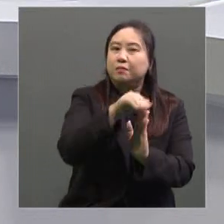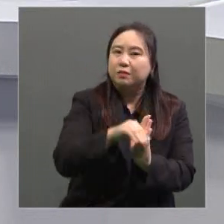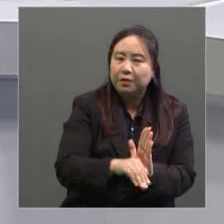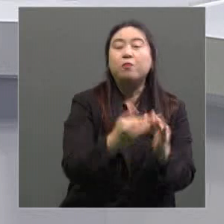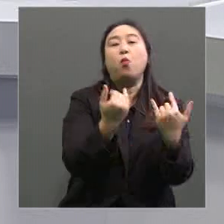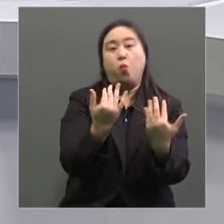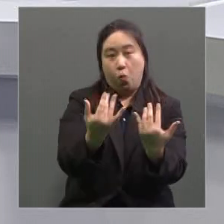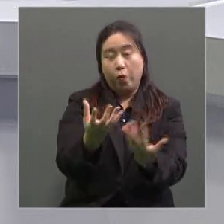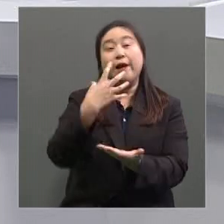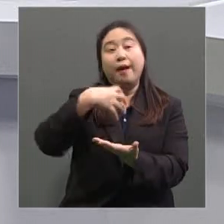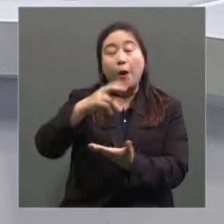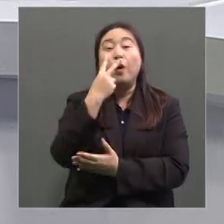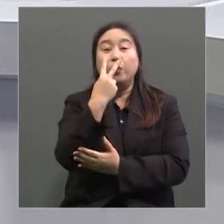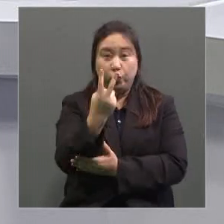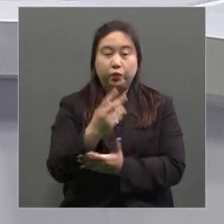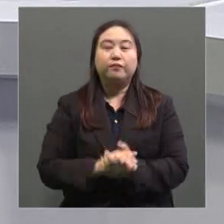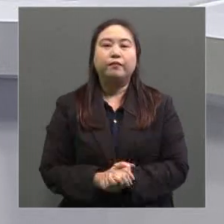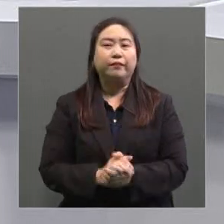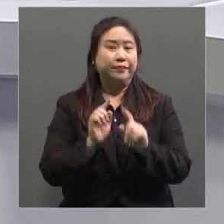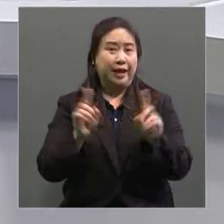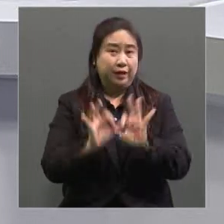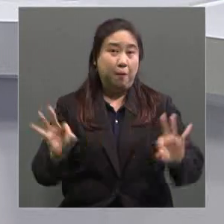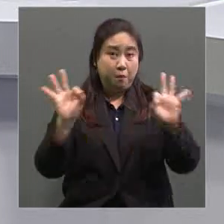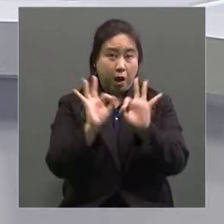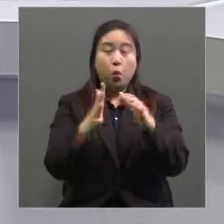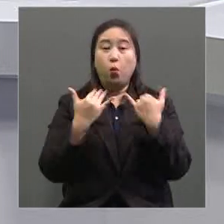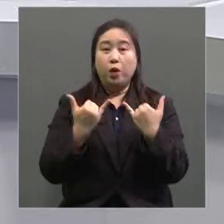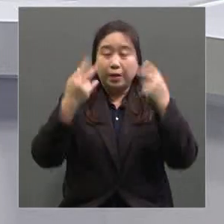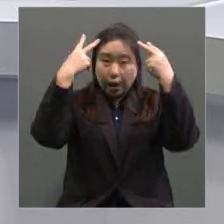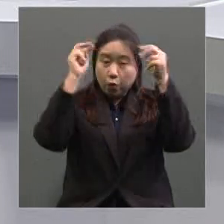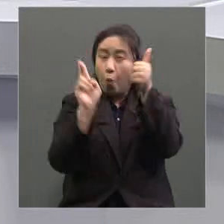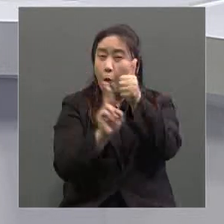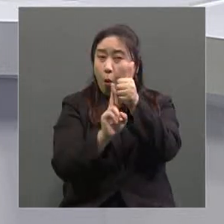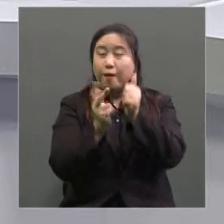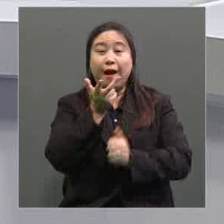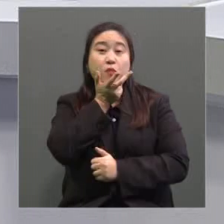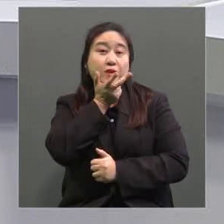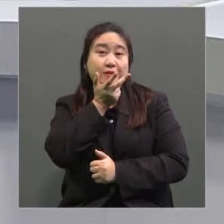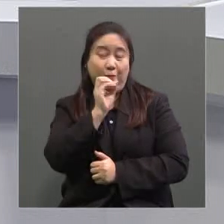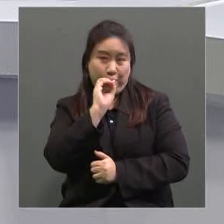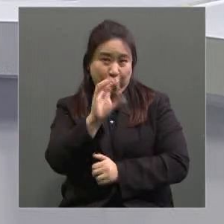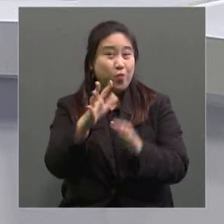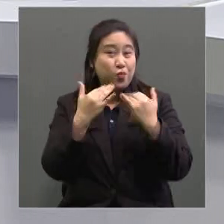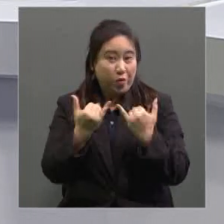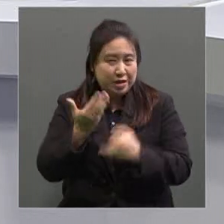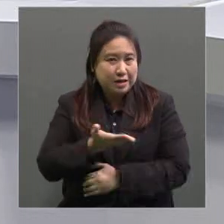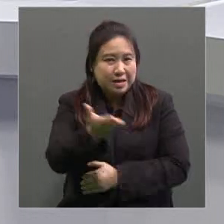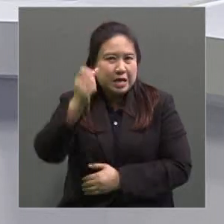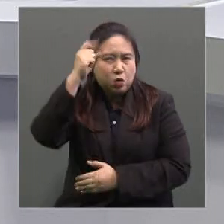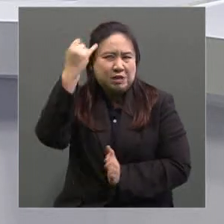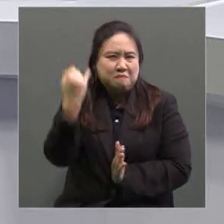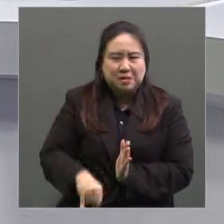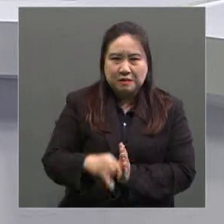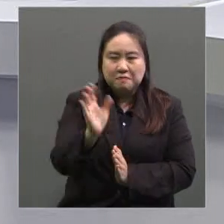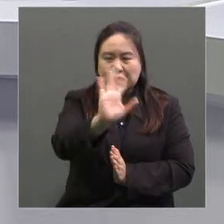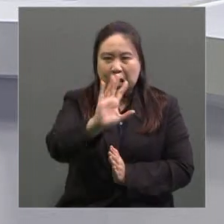จะพาคุณผู้ชมมาดูทีละมาตรการเลยแต่ที่สำคัญก็คืออย่างวันนี้รองนายกอนุทินย้ำนะหลายคนอย่าเข้าใจผิดทั้งฝั่งลูก